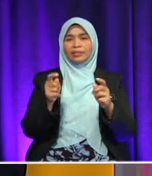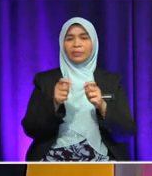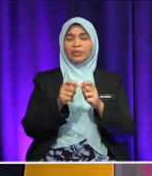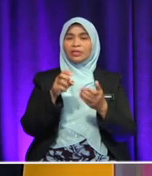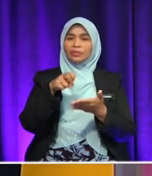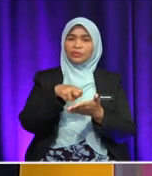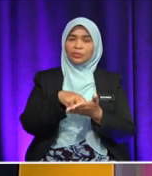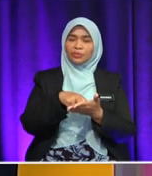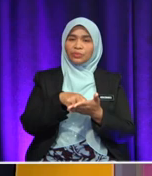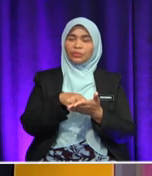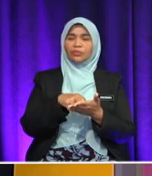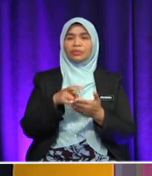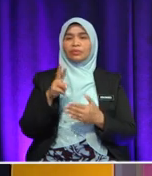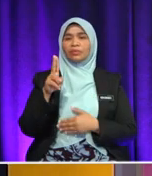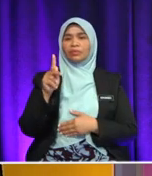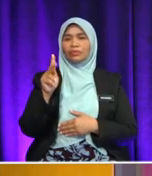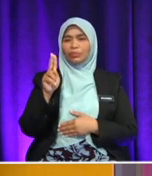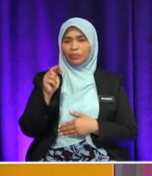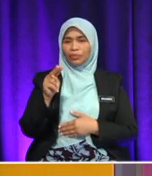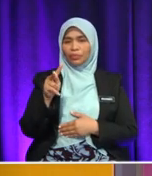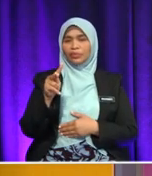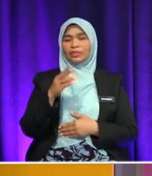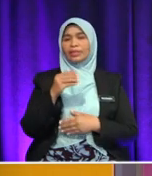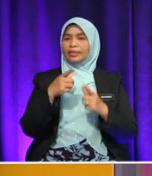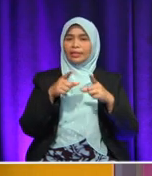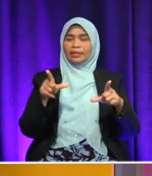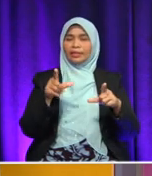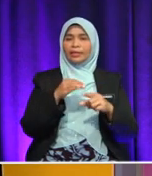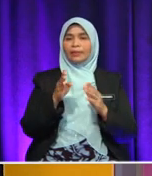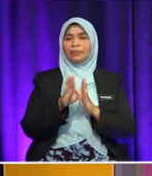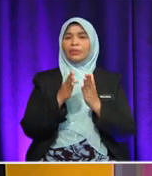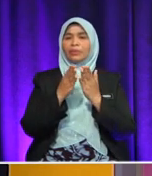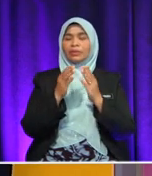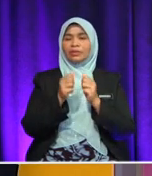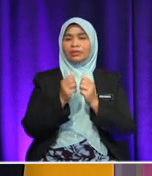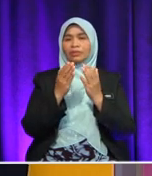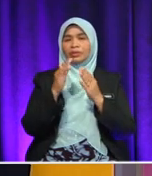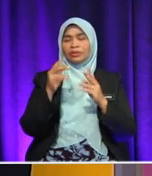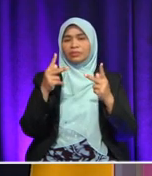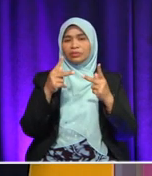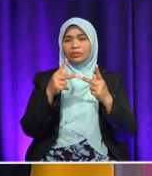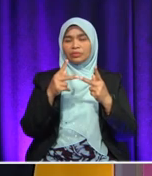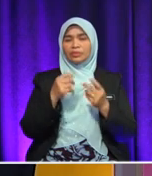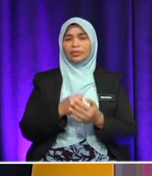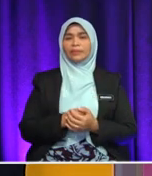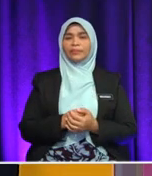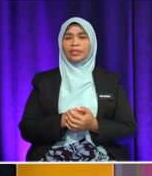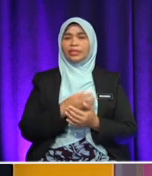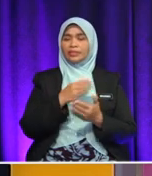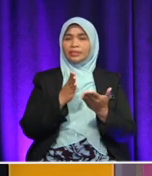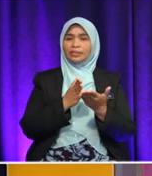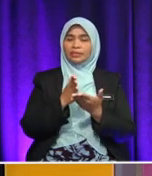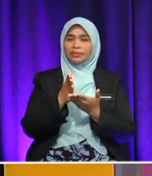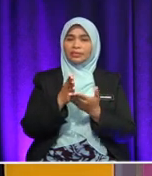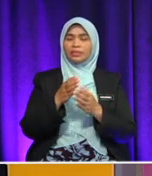semua itu kita sempurnakan dan berdoalah dengan doa-doa yang sesuai untuk salat sunat istikharah dan seterusnya